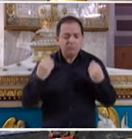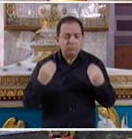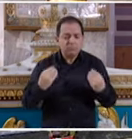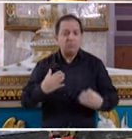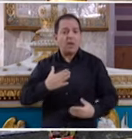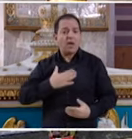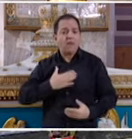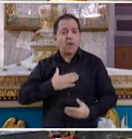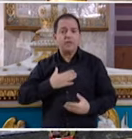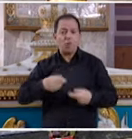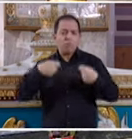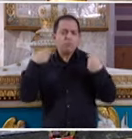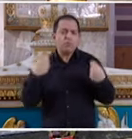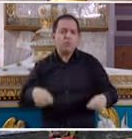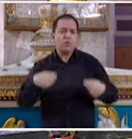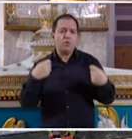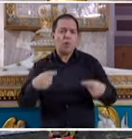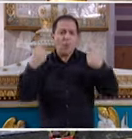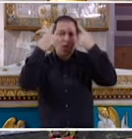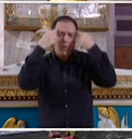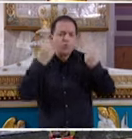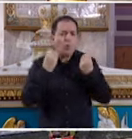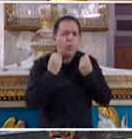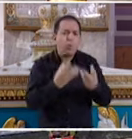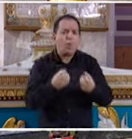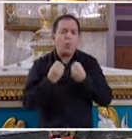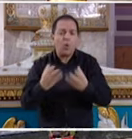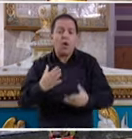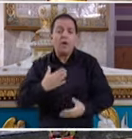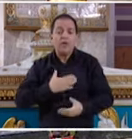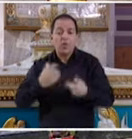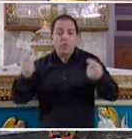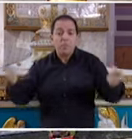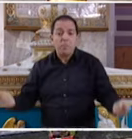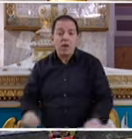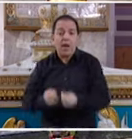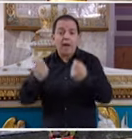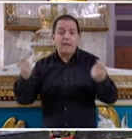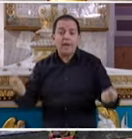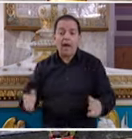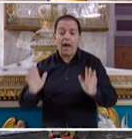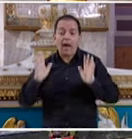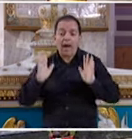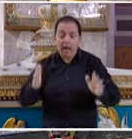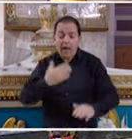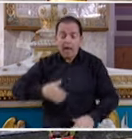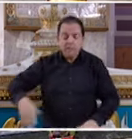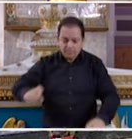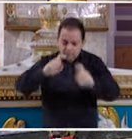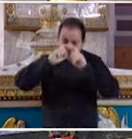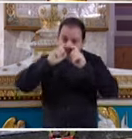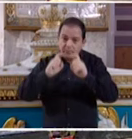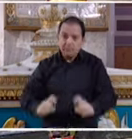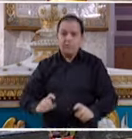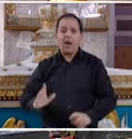είναι θεϊκόν διδίωμα, της ευχαριστίας η πράξη όμως είναι ανθρώπινη υποχρέωση, είναι